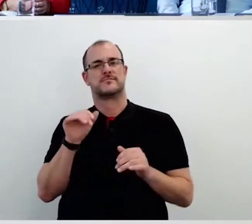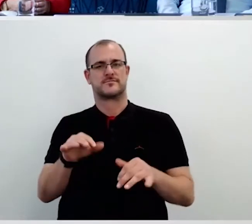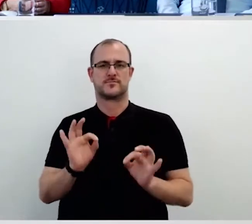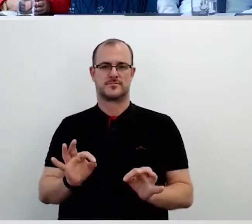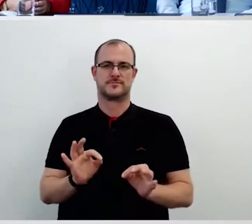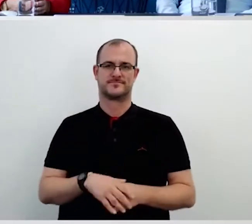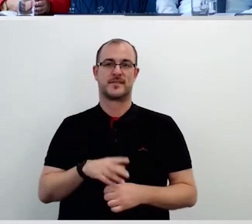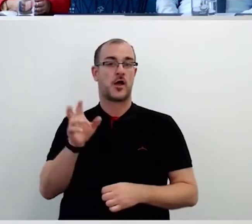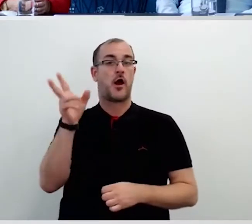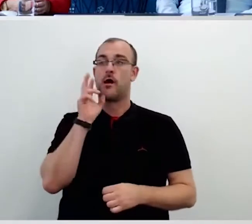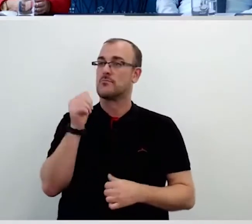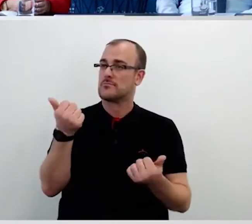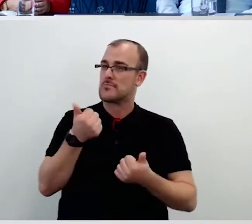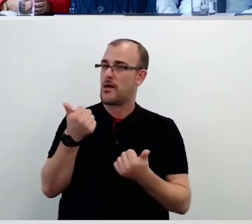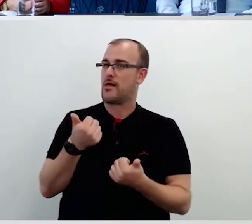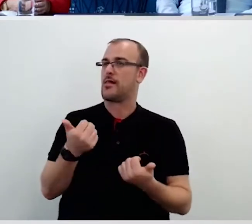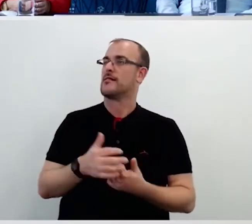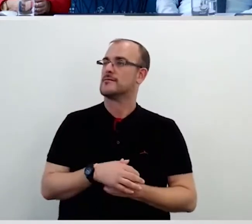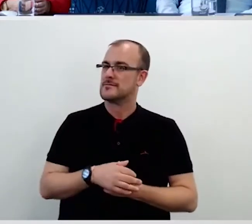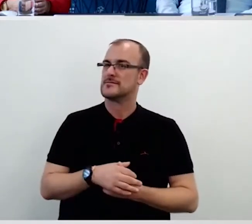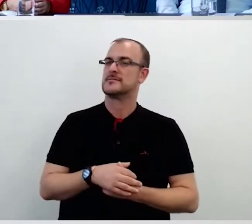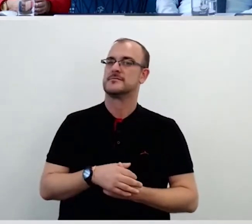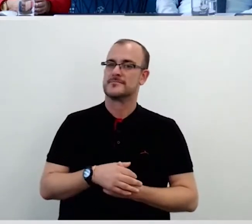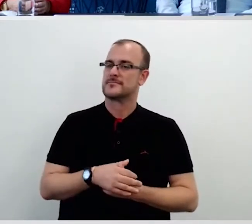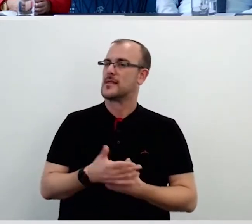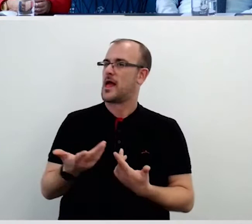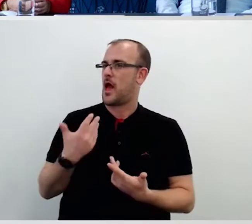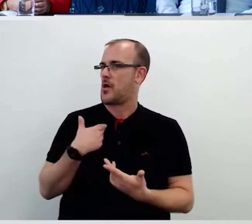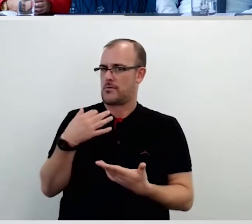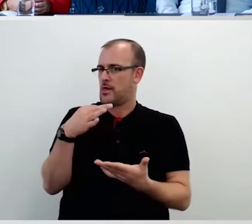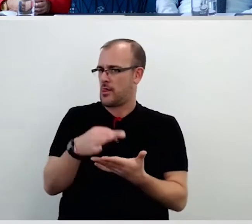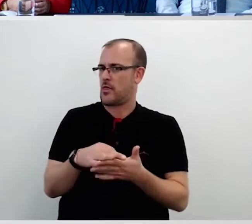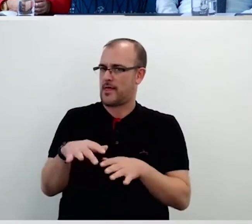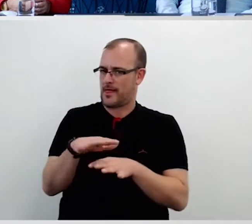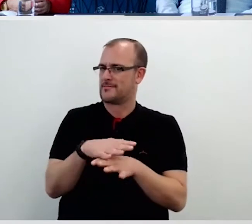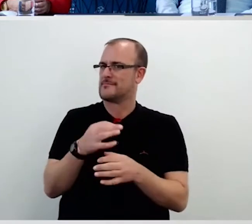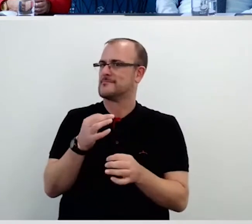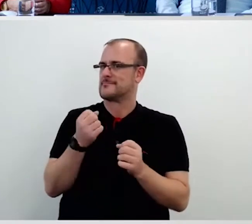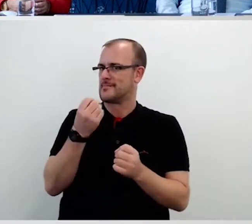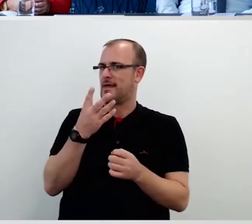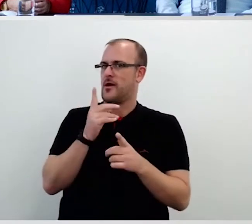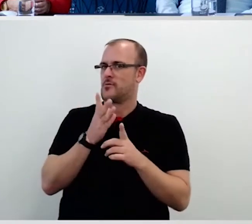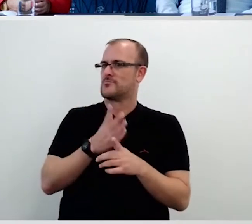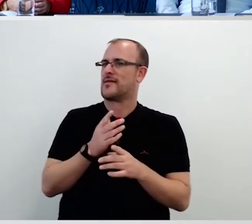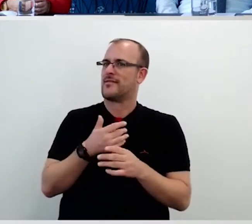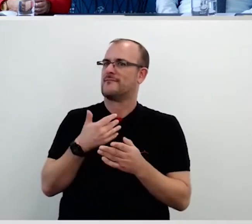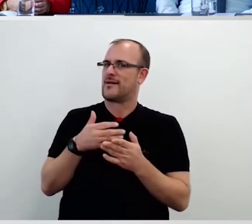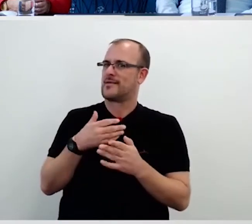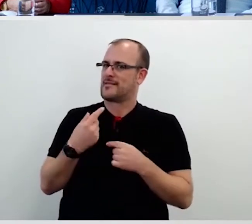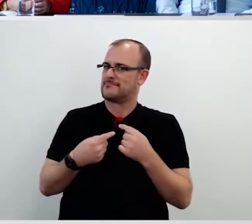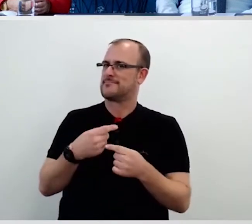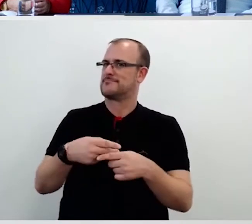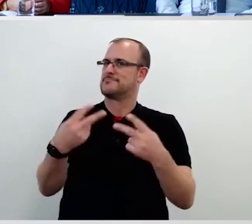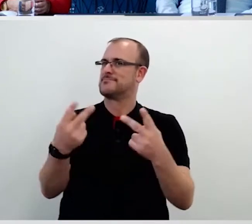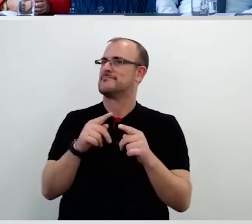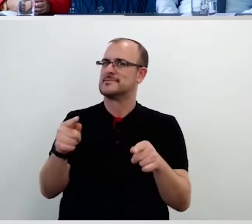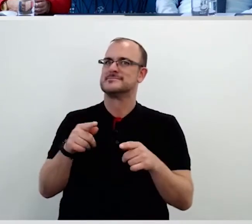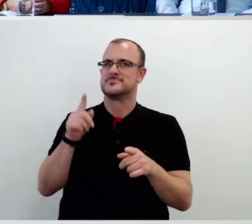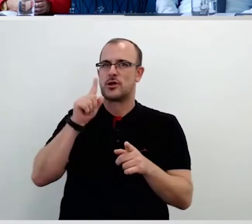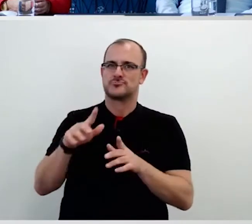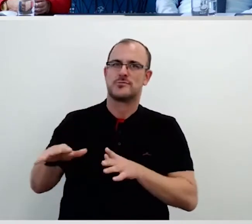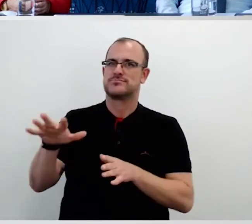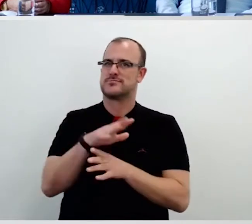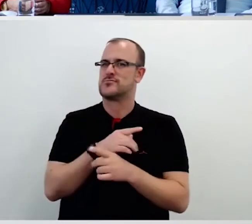ganz tollen Ansatz an, der ja auch lokal ansetzt, aber dann eben auch die Weiterentwicklung, wie Sie es gerade schon gesagt